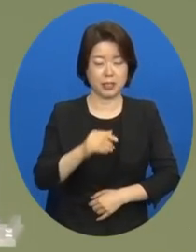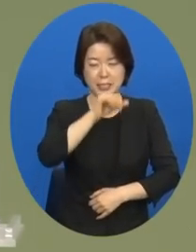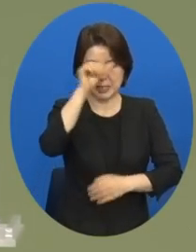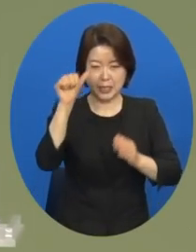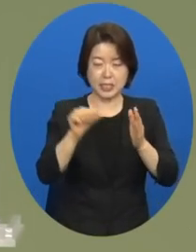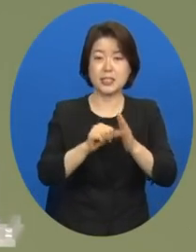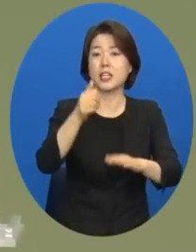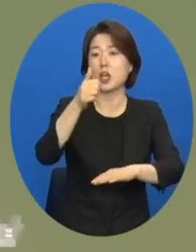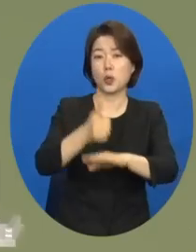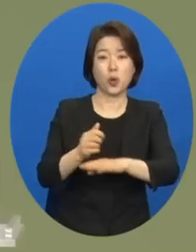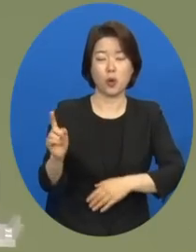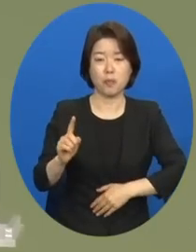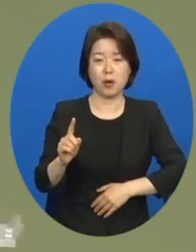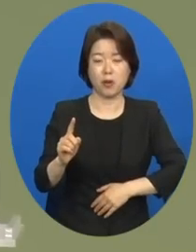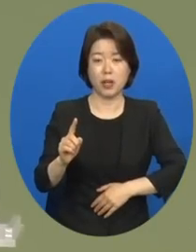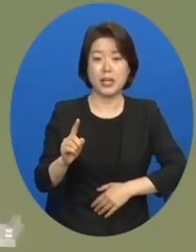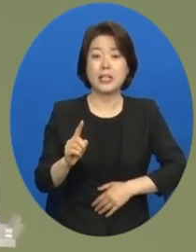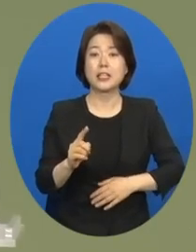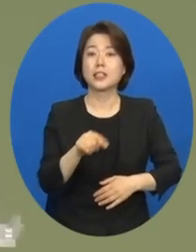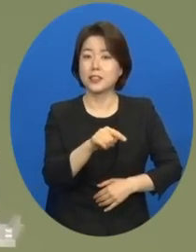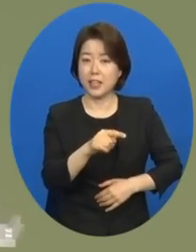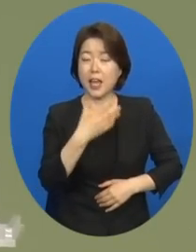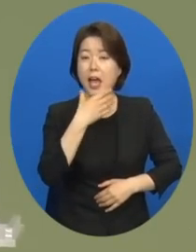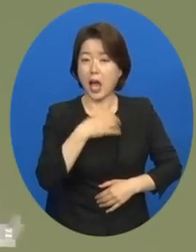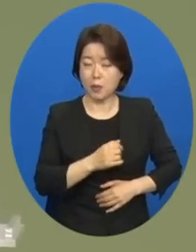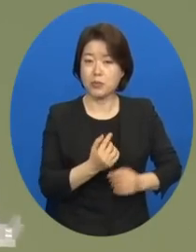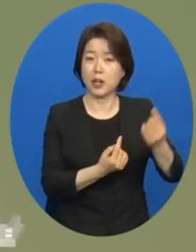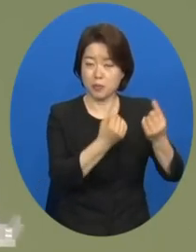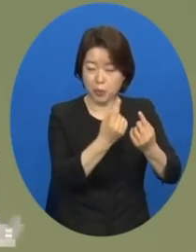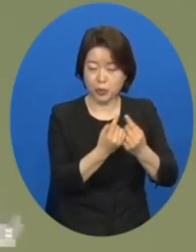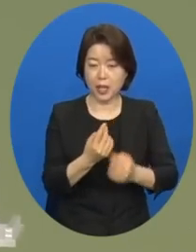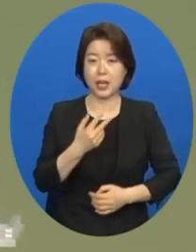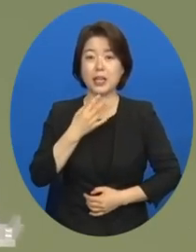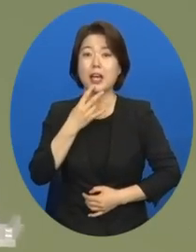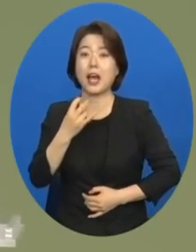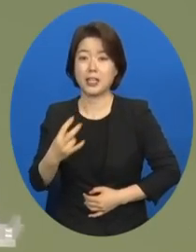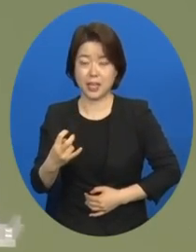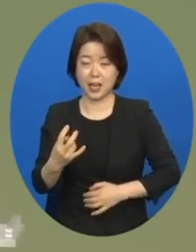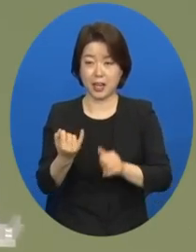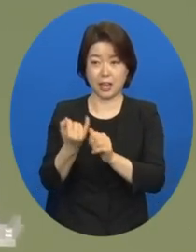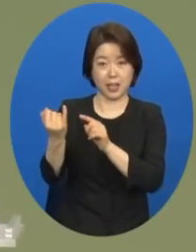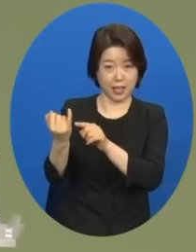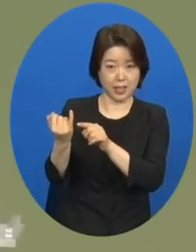특별히 저는 사라에게 초점을 맞춰서 묵상을 해 보았어요